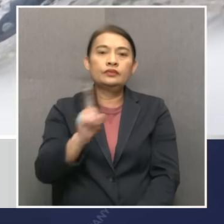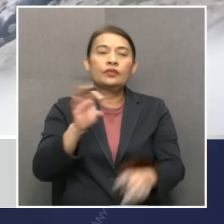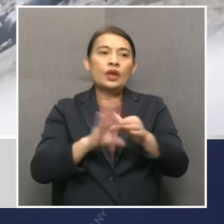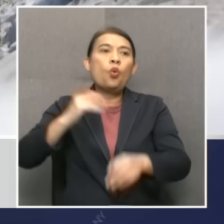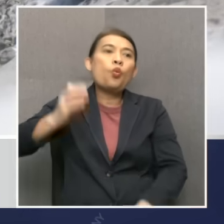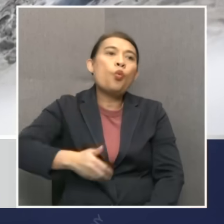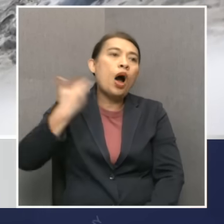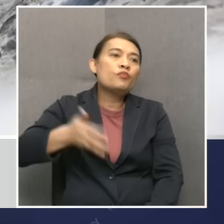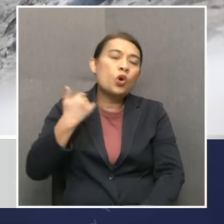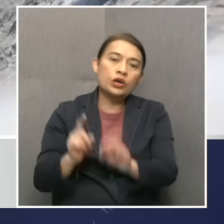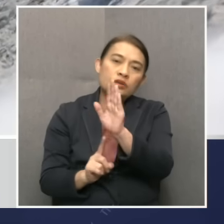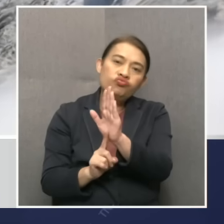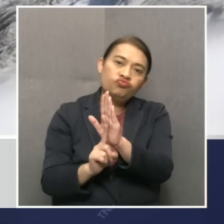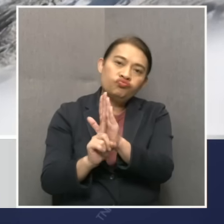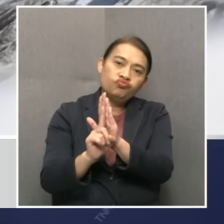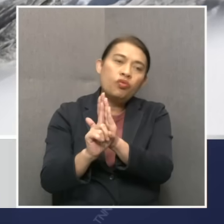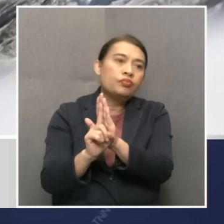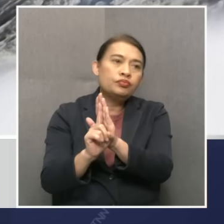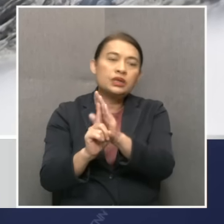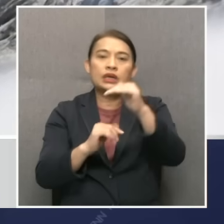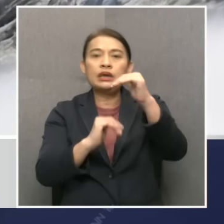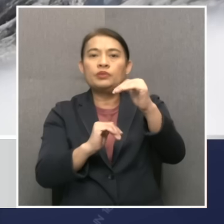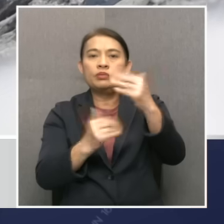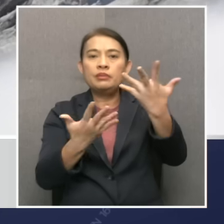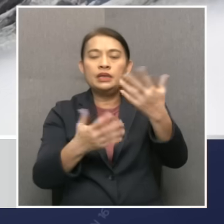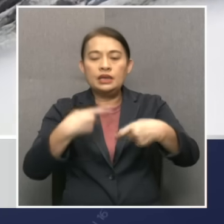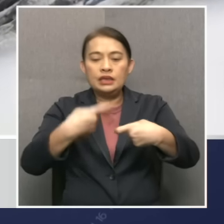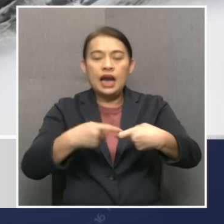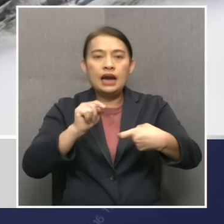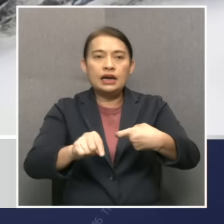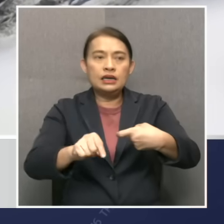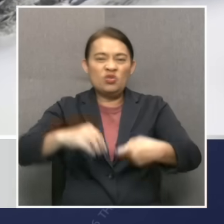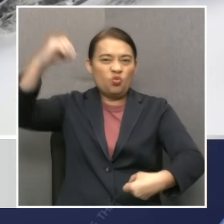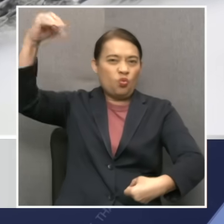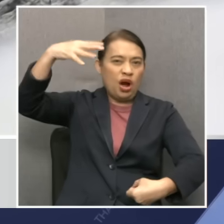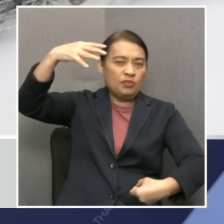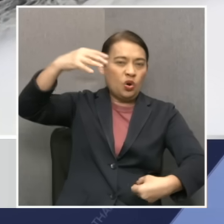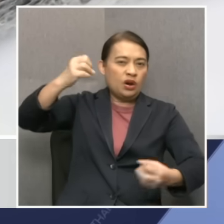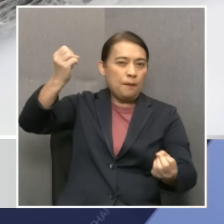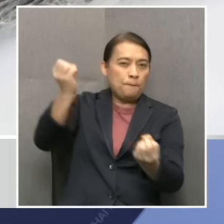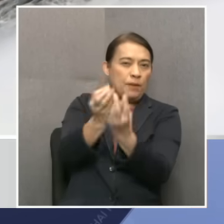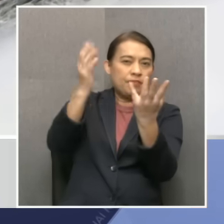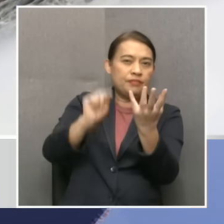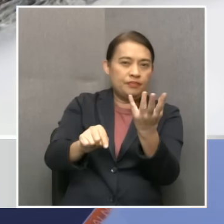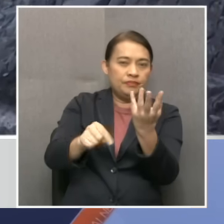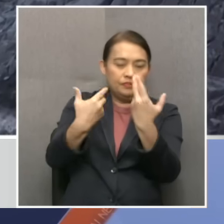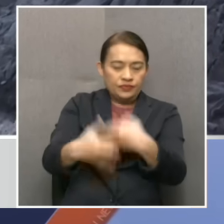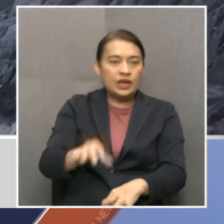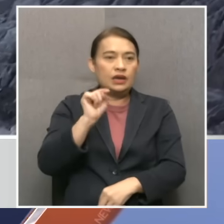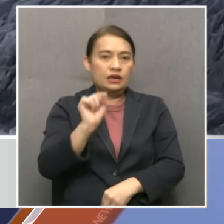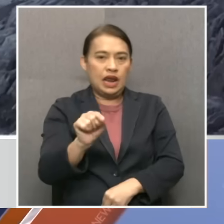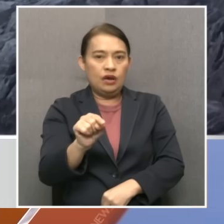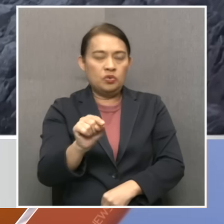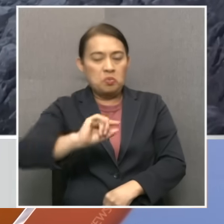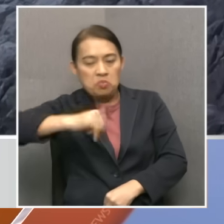ะครับโดยไม่มีขีดจำกัดเนี่ยจากการปลดปล่อยแก๊สเรือนกระจกเนี่ยมันเพิ่มขึ้นแล้วมันก็จะไปทำให้สภาพอากาศมันแปรป